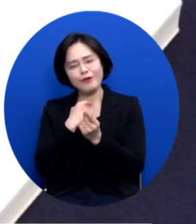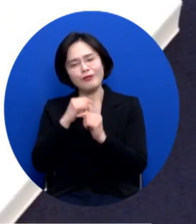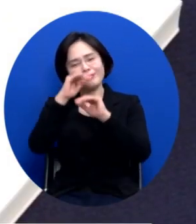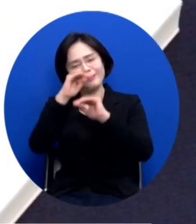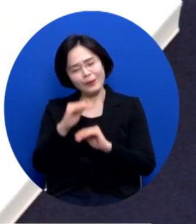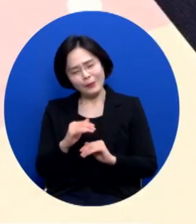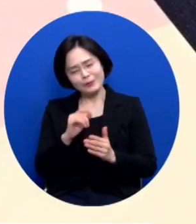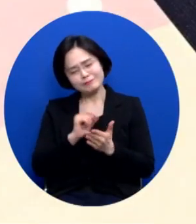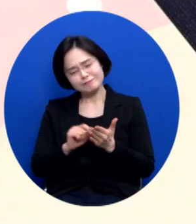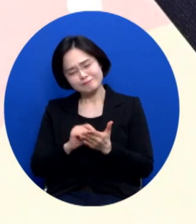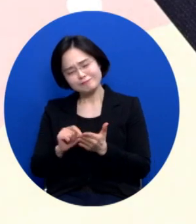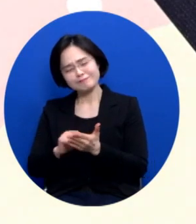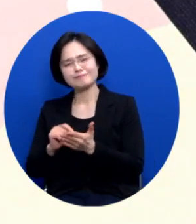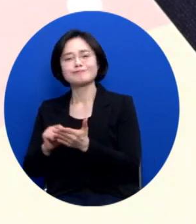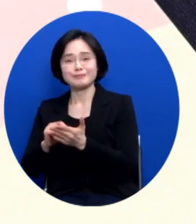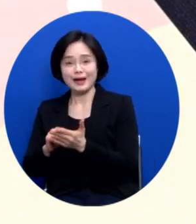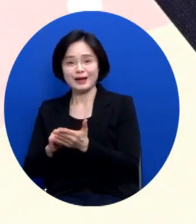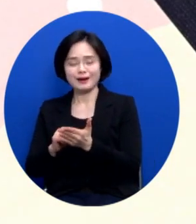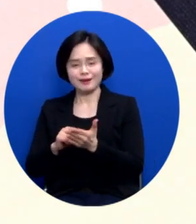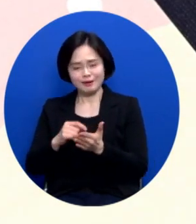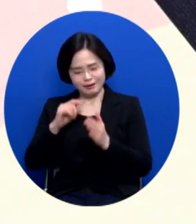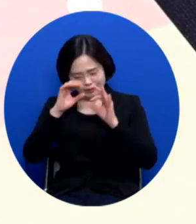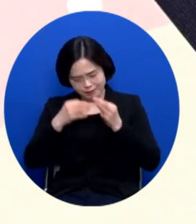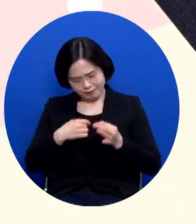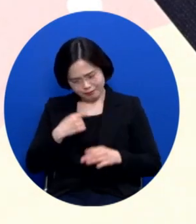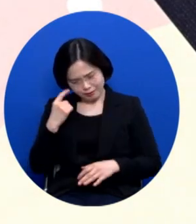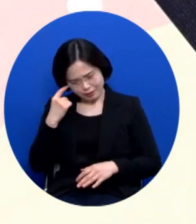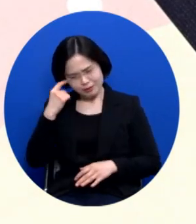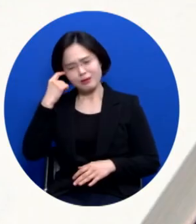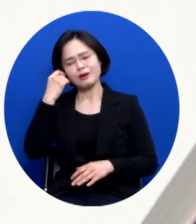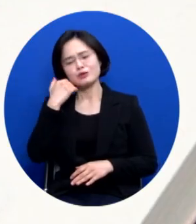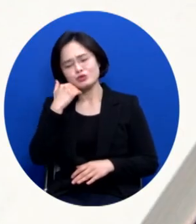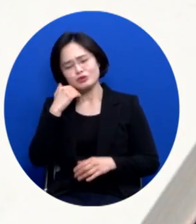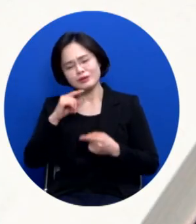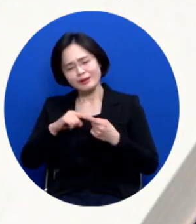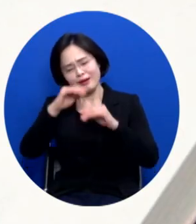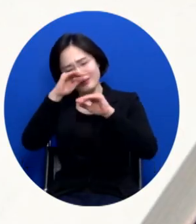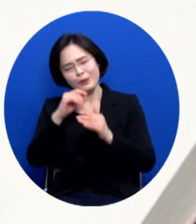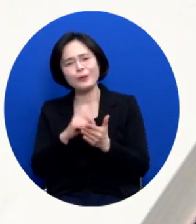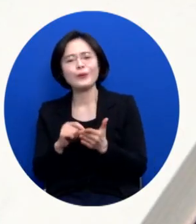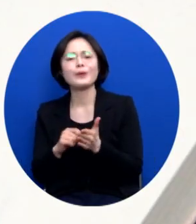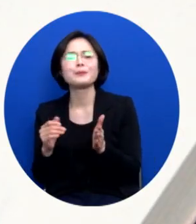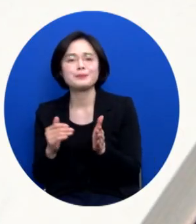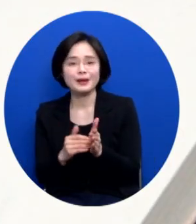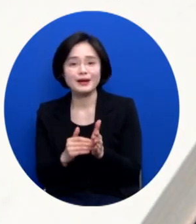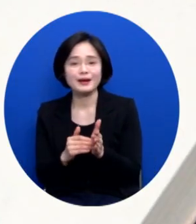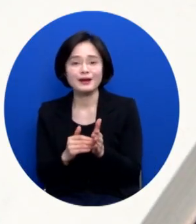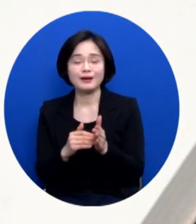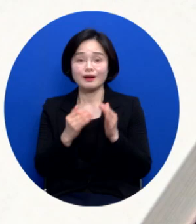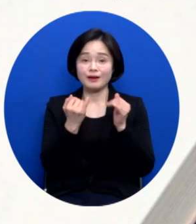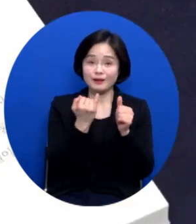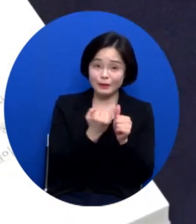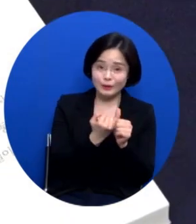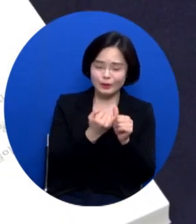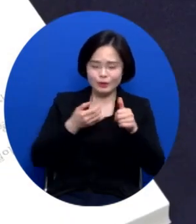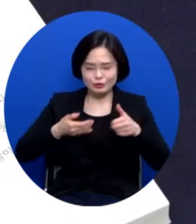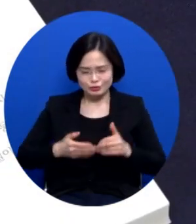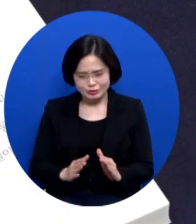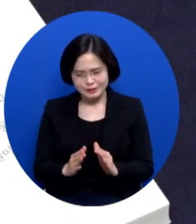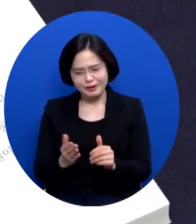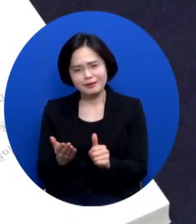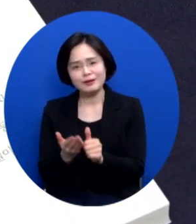독자에게 전해줍니다. 결혼과 출산, 양육은 하나님이 주신 축복인 만큼 진정한 신앙인으로